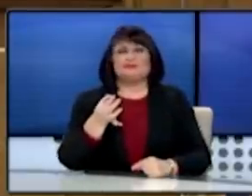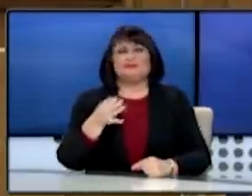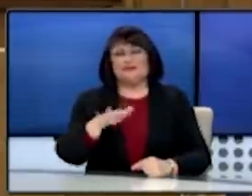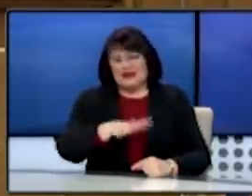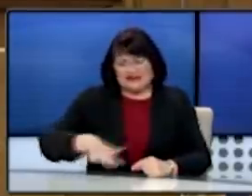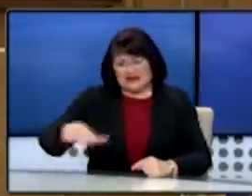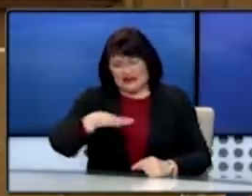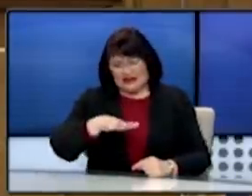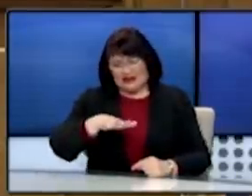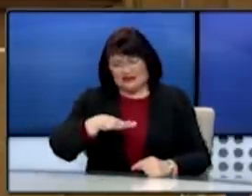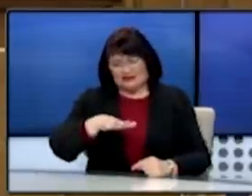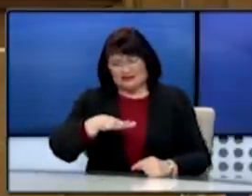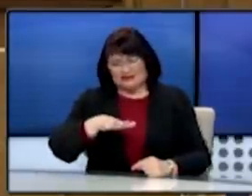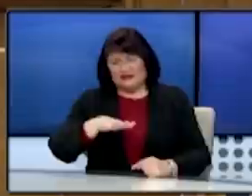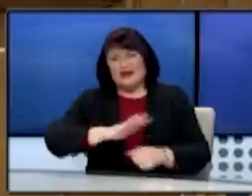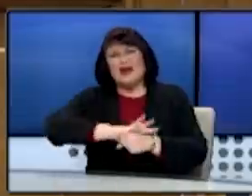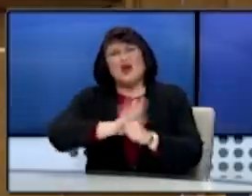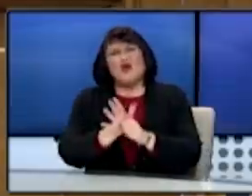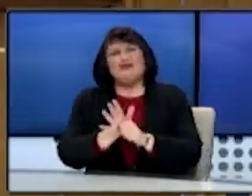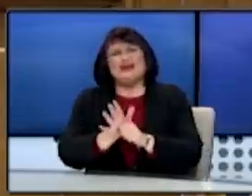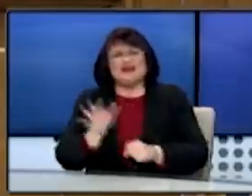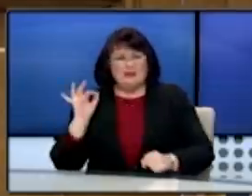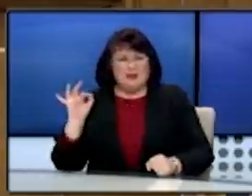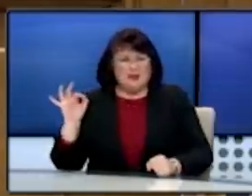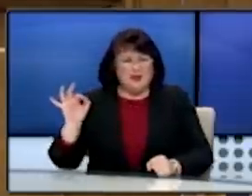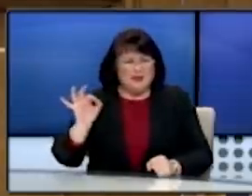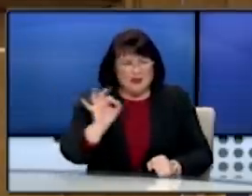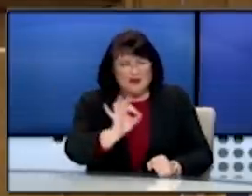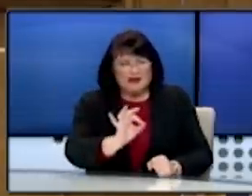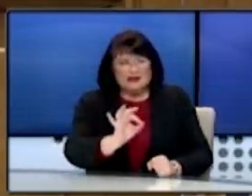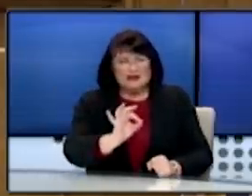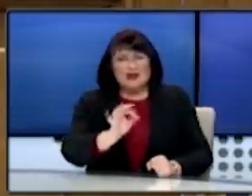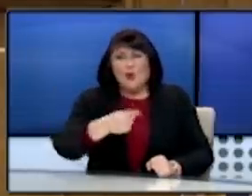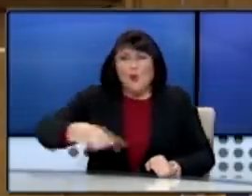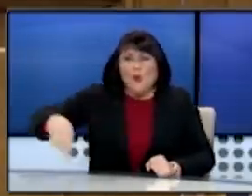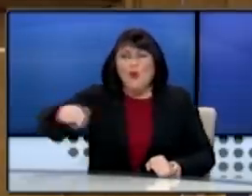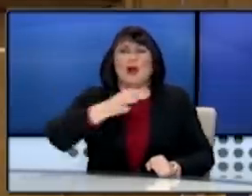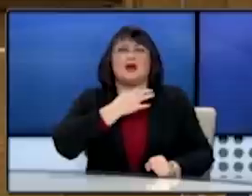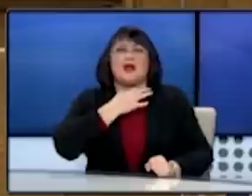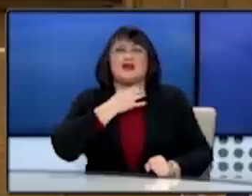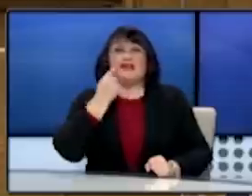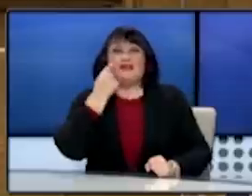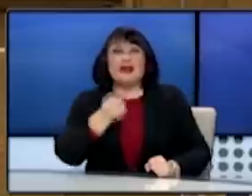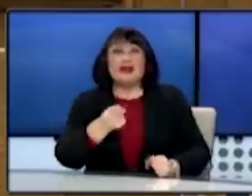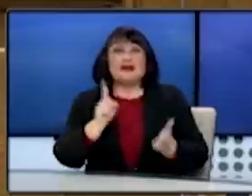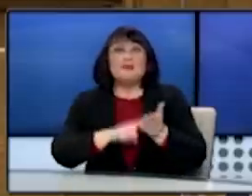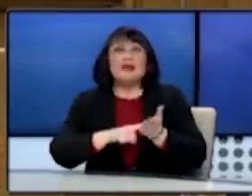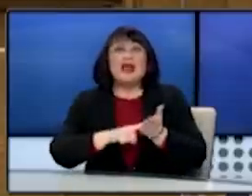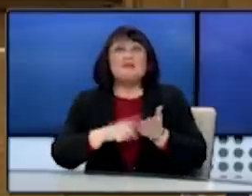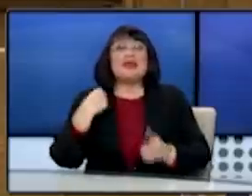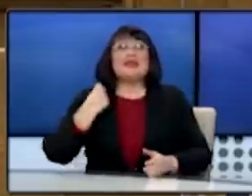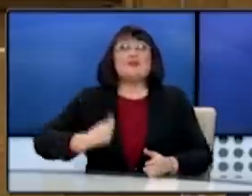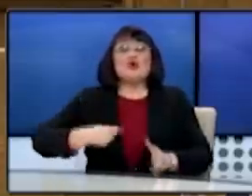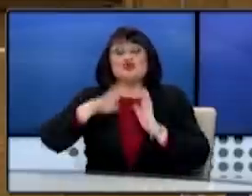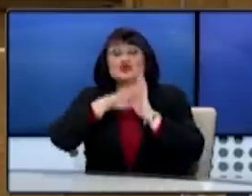συνθήκες ενός νέου ακόμα πιο φωνικού κύματος πανδημίας από παντού φωνάζει η ανάγκη ενίσχυσης του